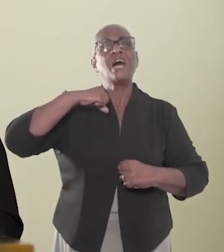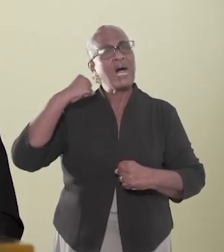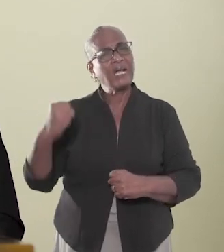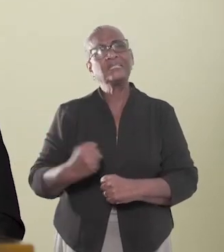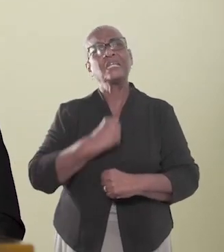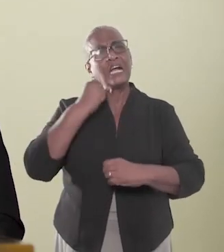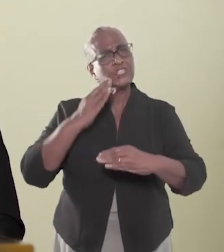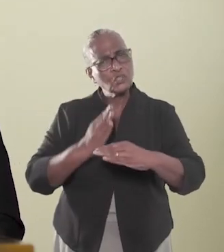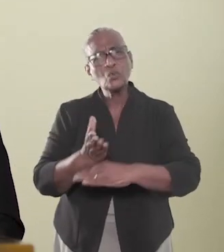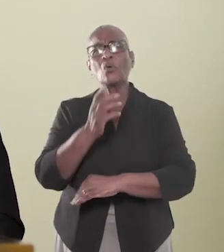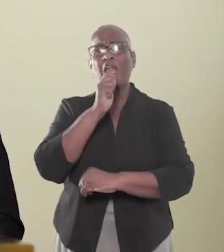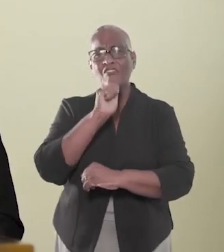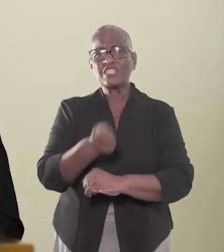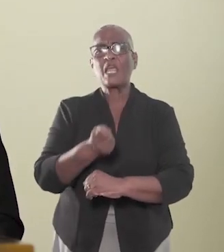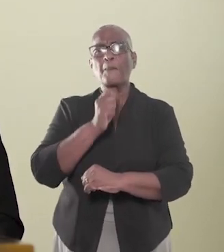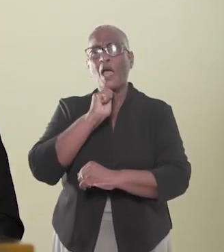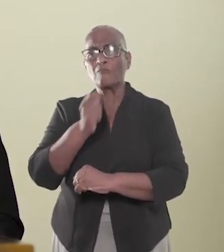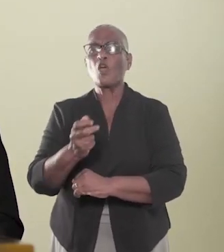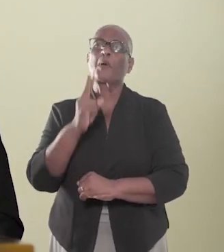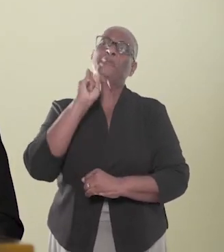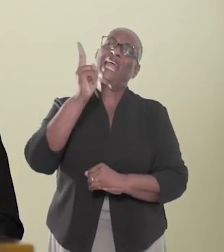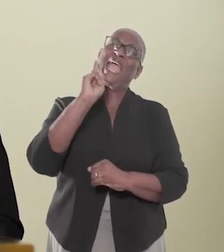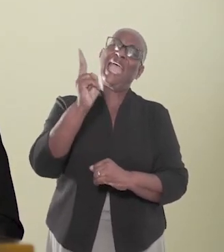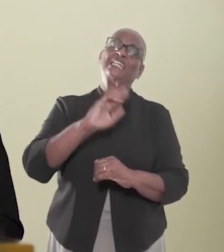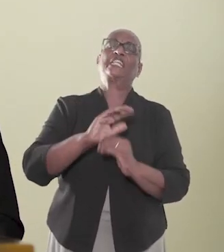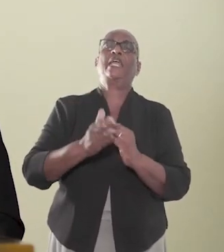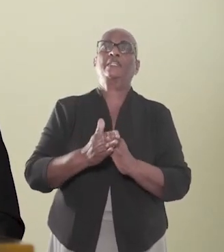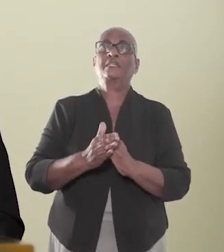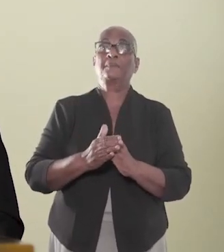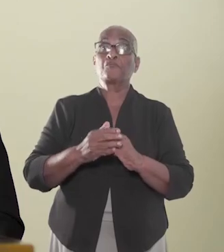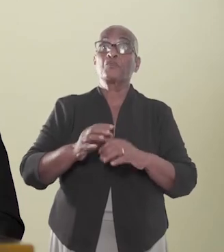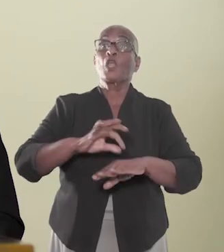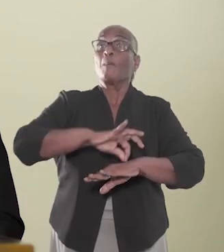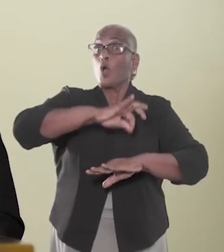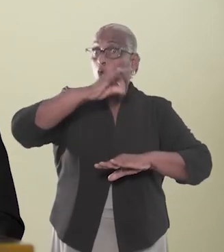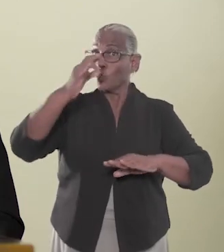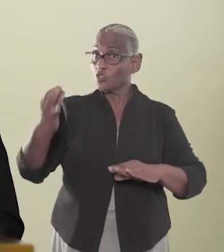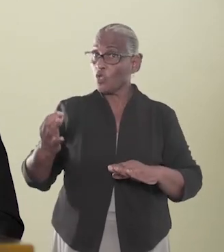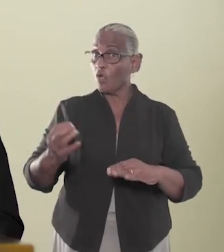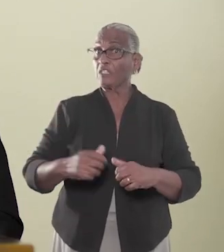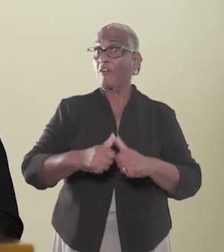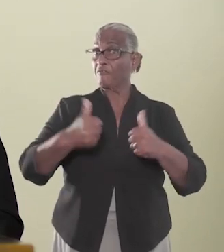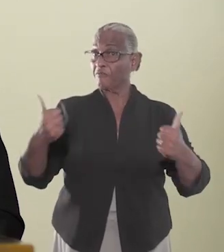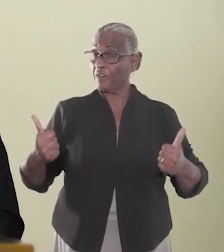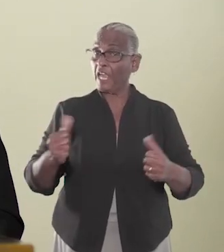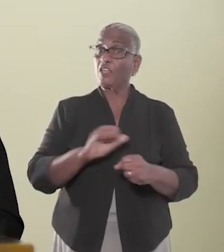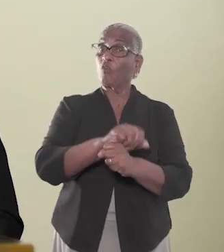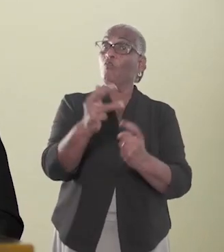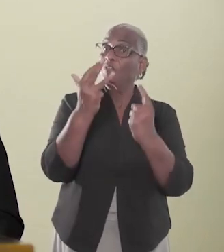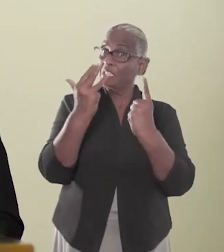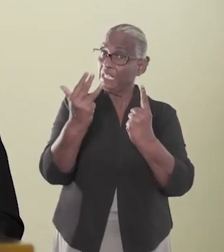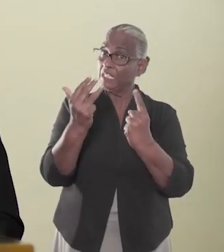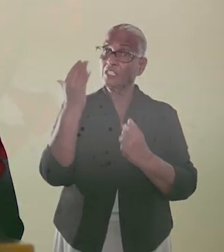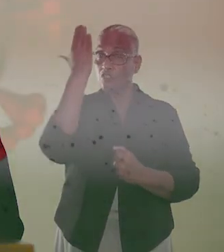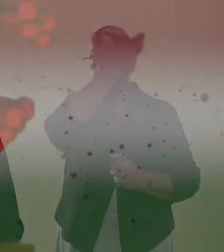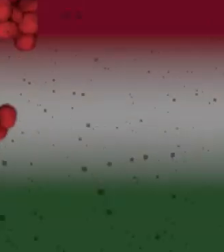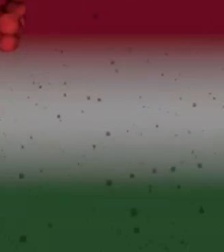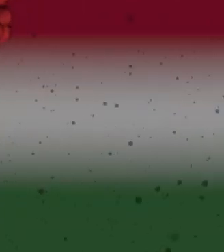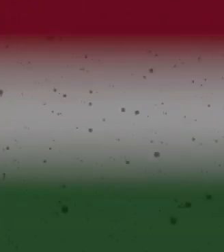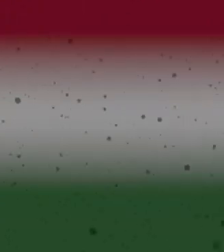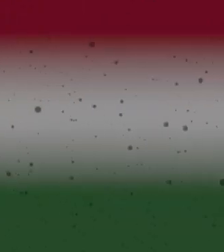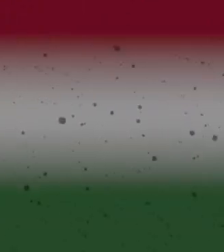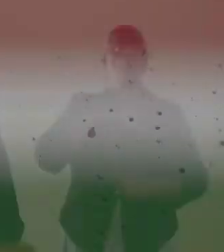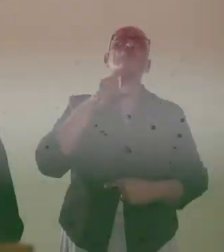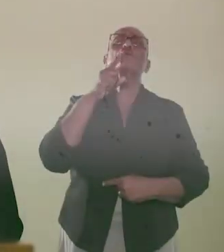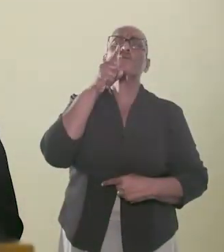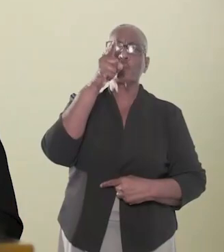zullen wij steeds blijven afstemmen op de realiteit. Een gezond en COVID-19-vrij Suriname is ons doel.